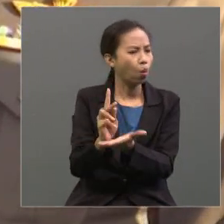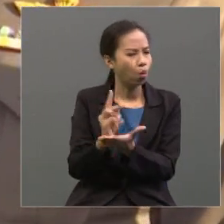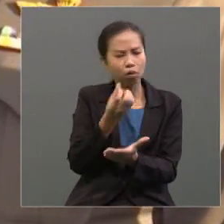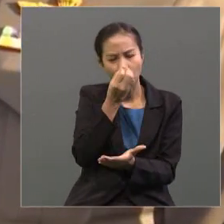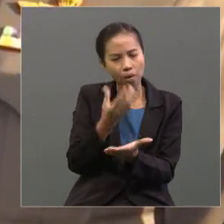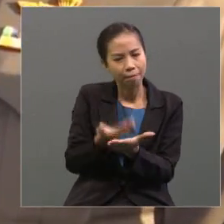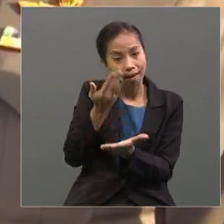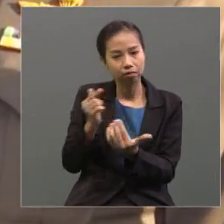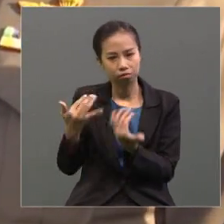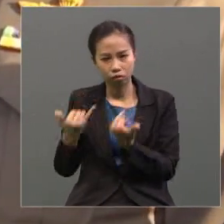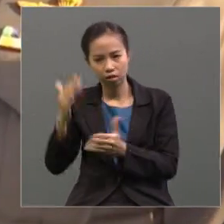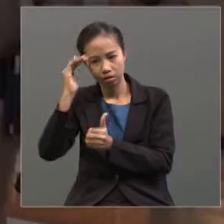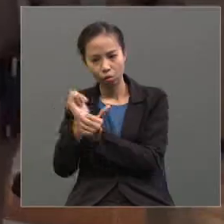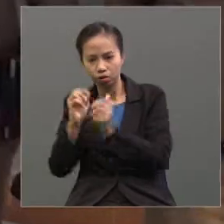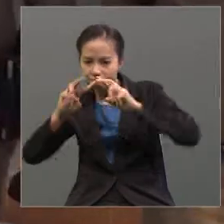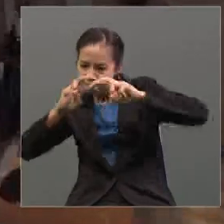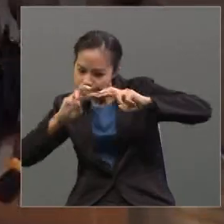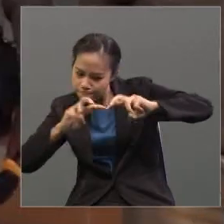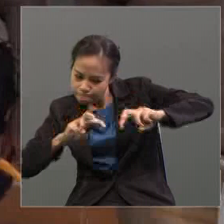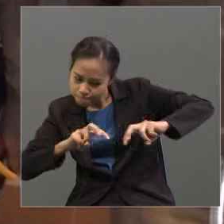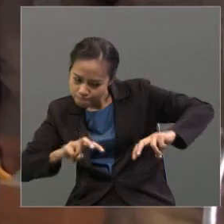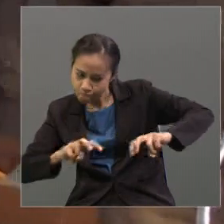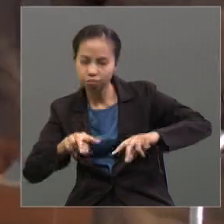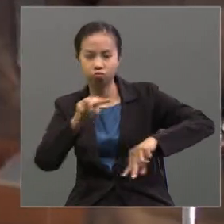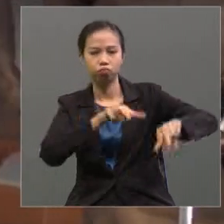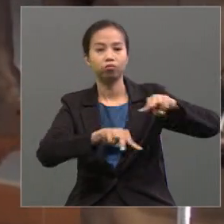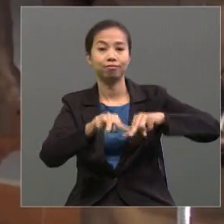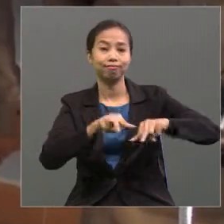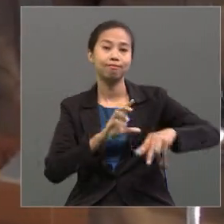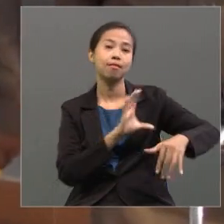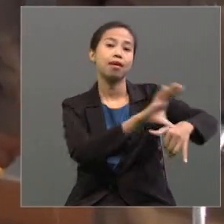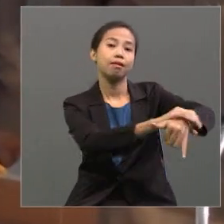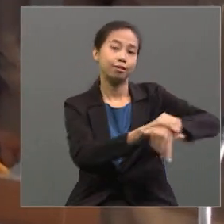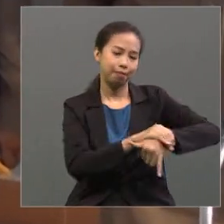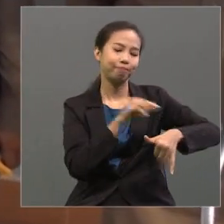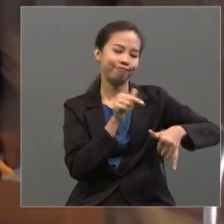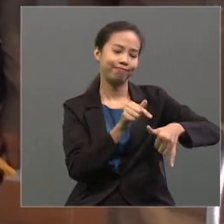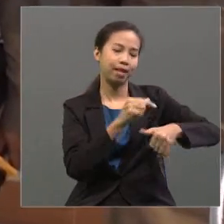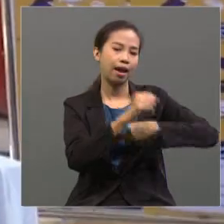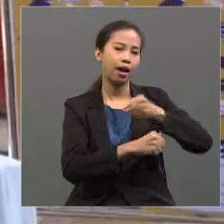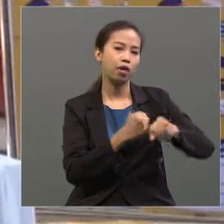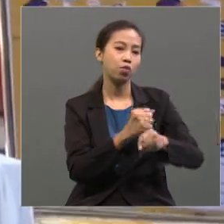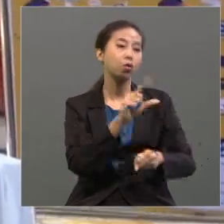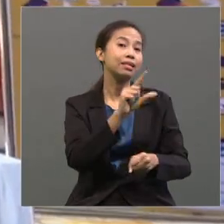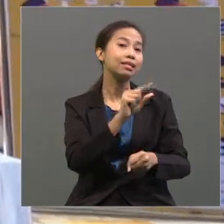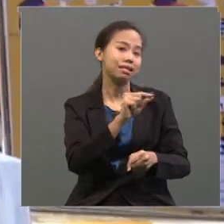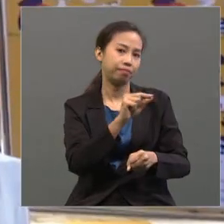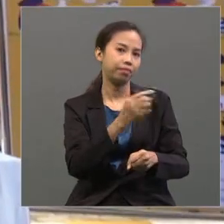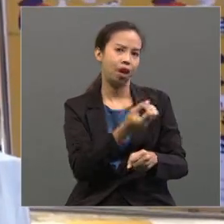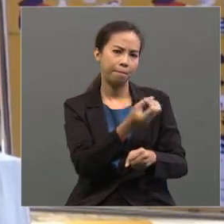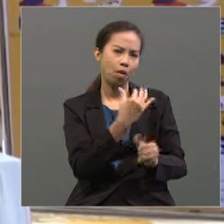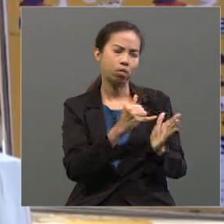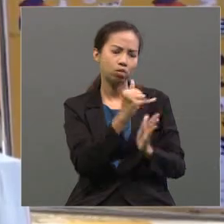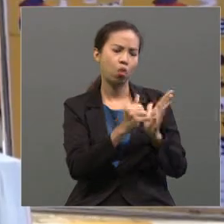สืบสวนหาข่าวแล้วก็นำกำลังเข้าตรวจสอบคดีที่ 1เนี่ยไปจับกุมผู้ต้องหาอายุ 20ปีค่ะเขาบอกว่าเป็นชาวอำเภอหนองฉาง